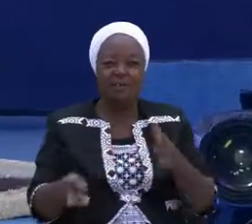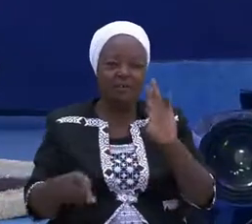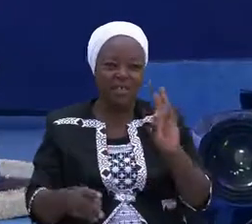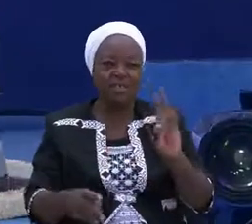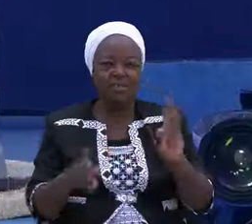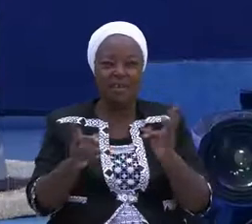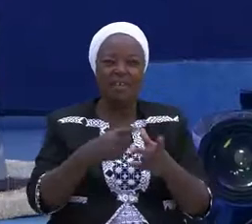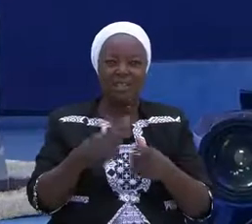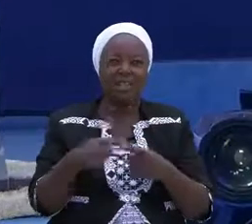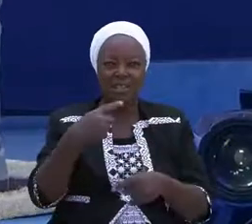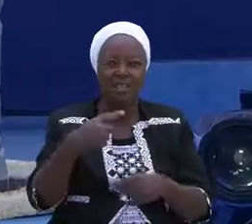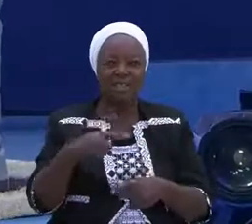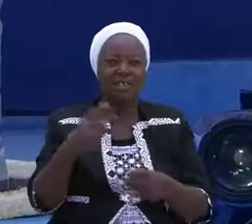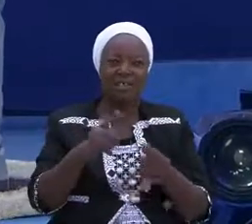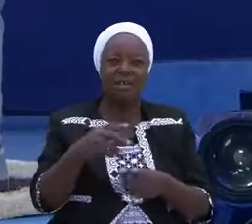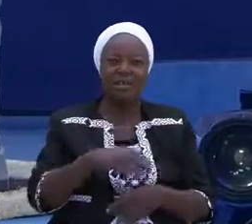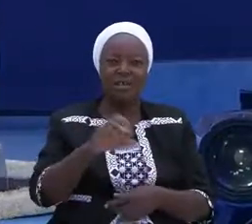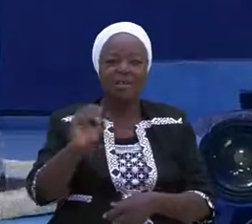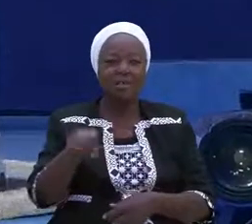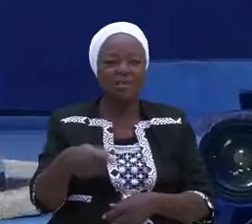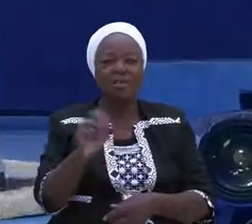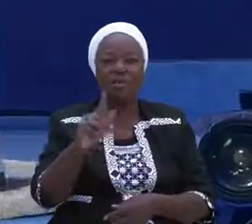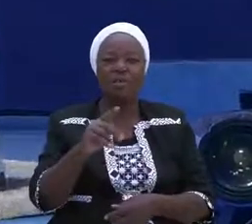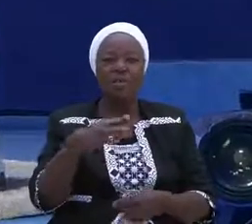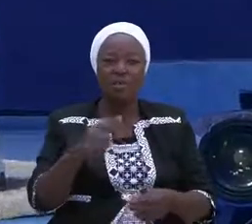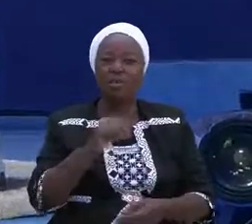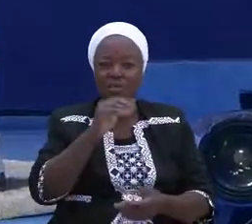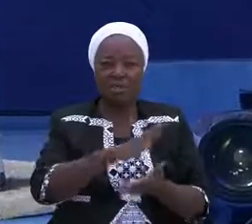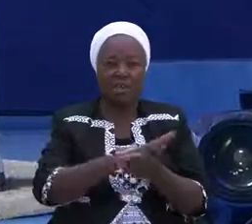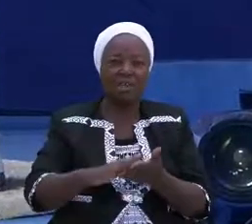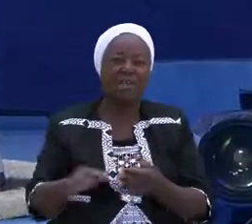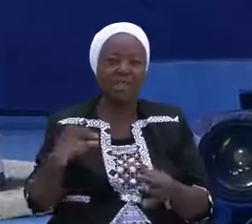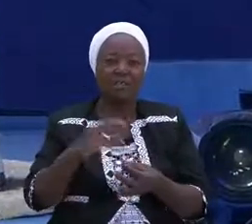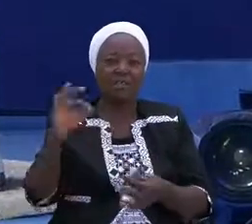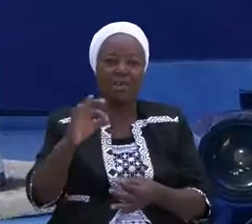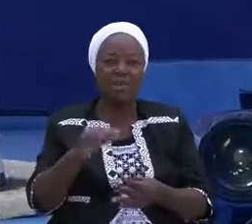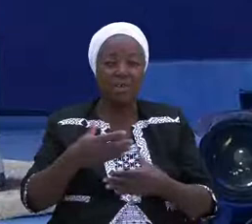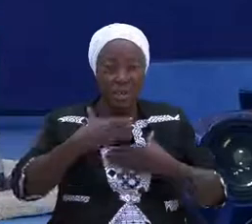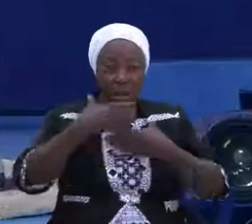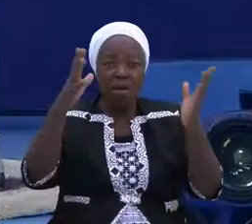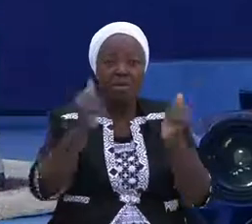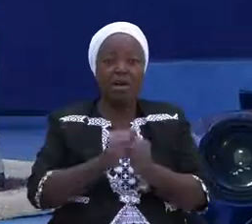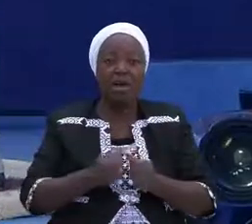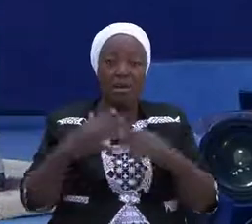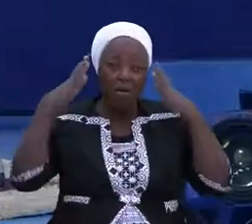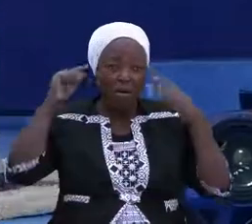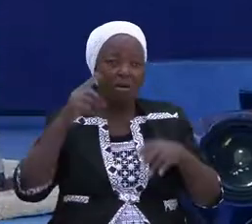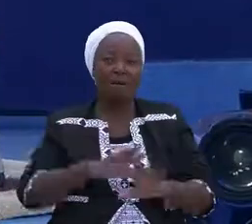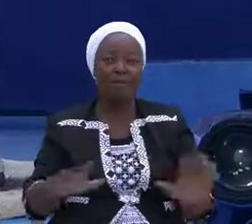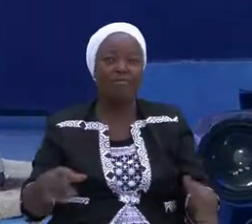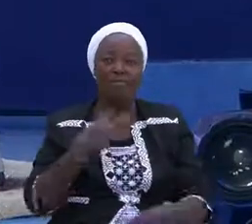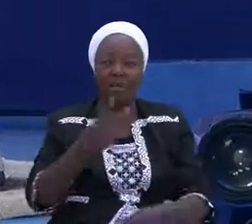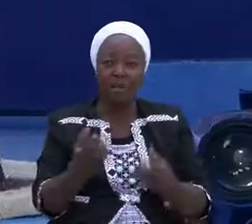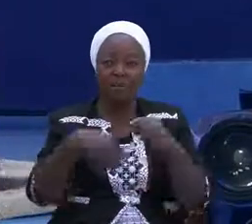Car des esprits impurs sortis de plusieurs démoniaques en poussant de grands cris.